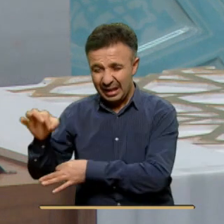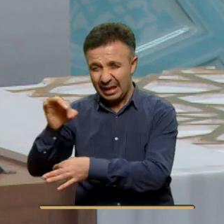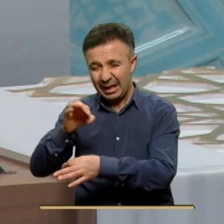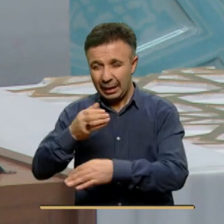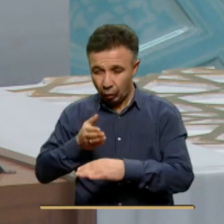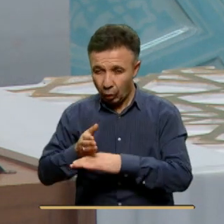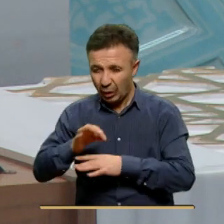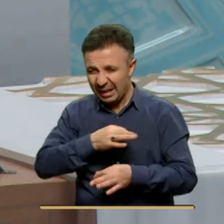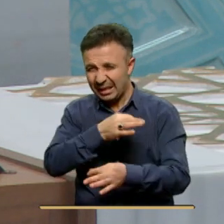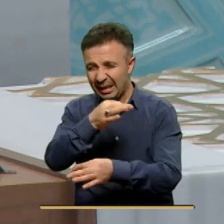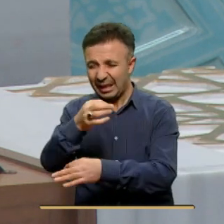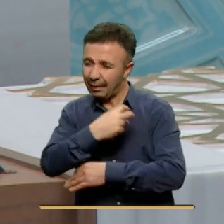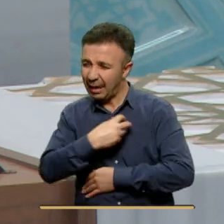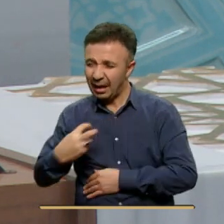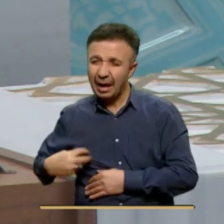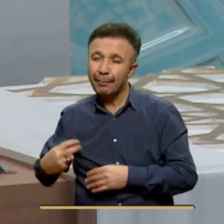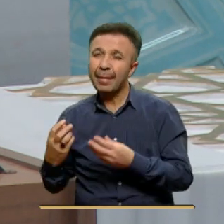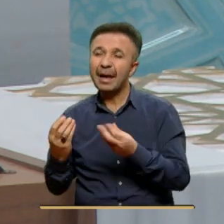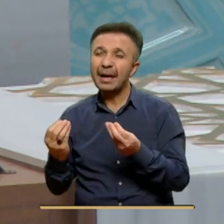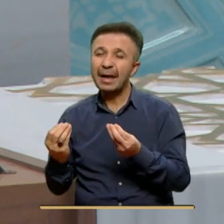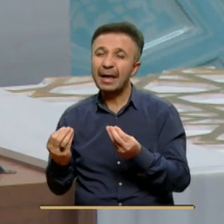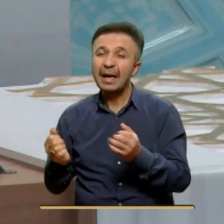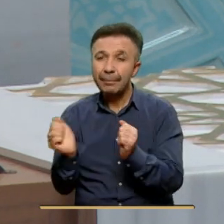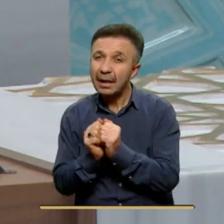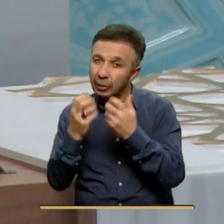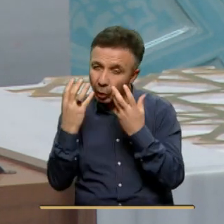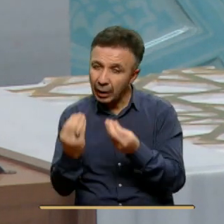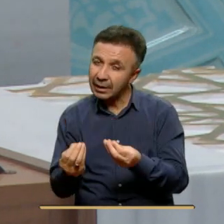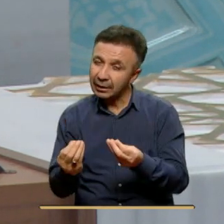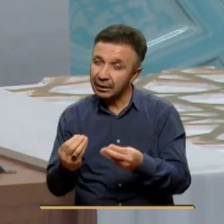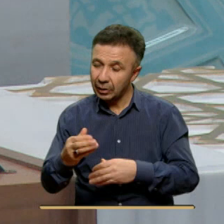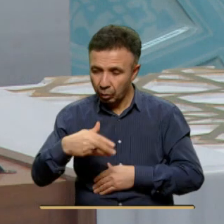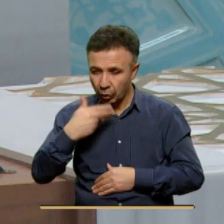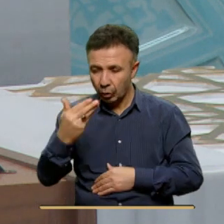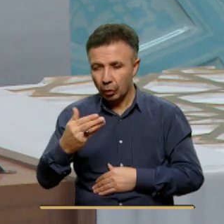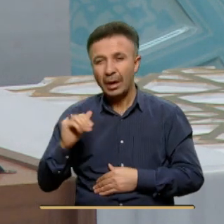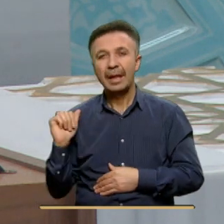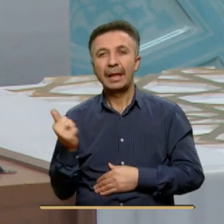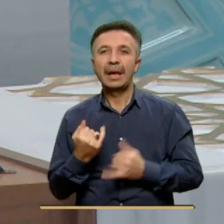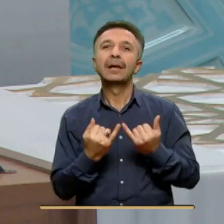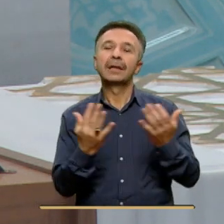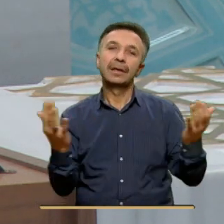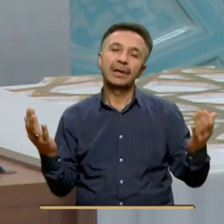peygamberlerle birlikte olacaktır buyuruyor. Değerli kardeşlerim,